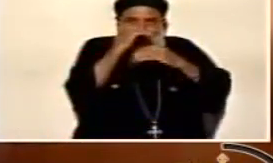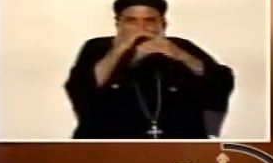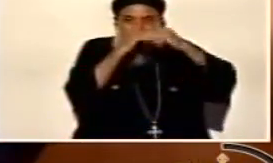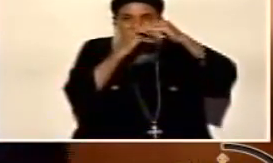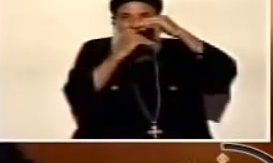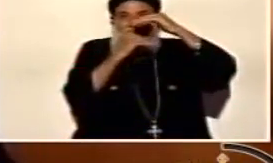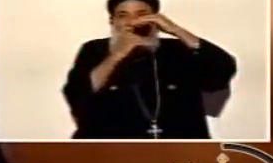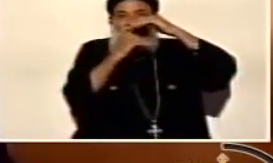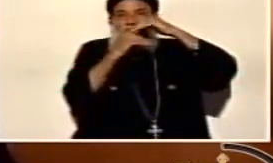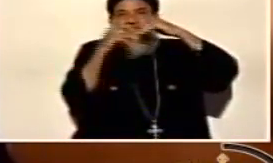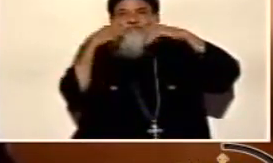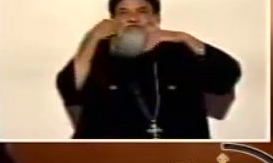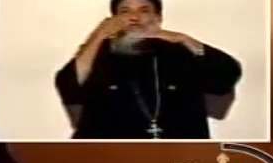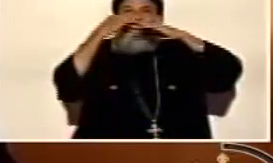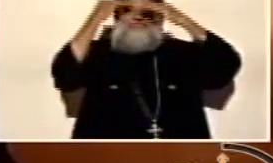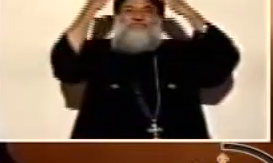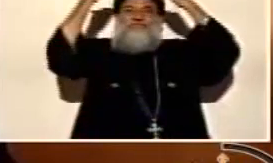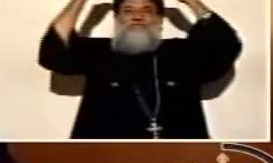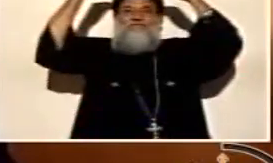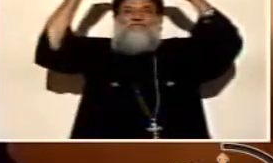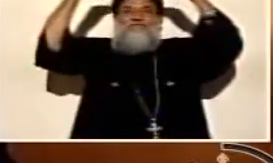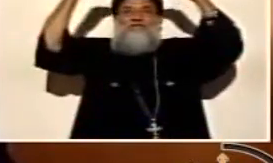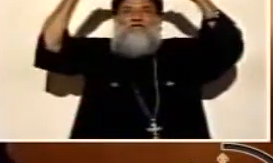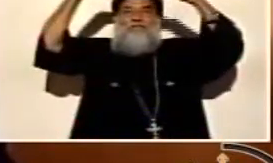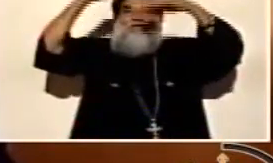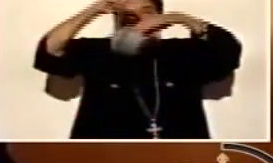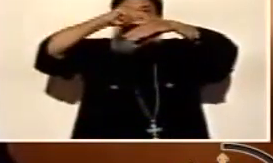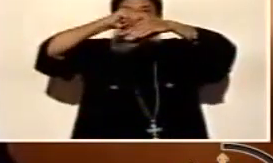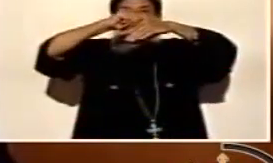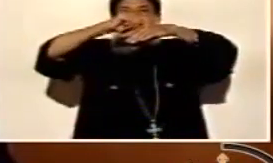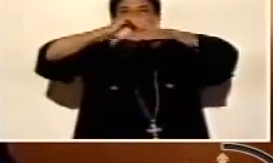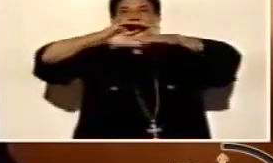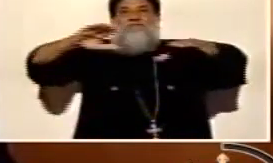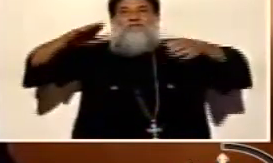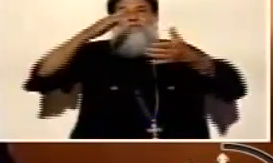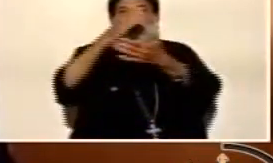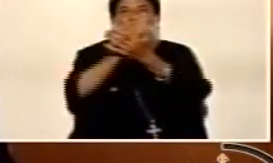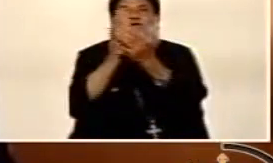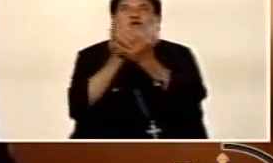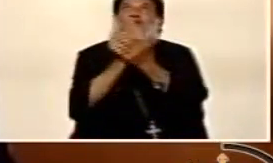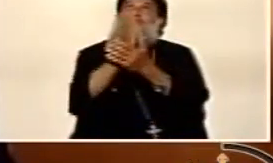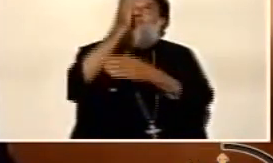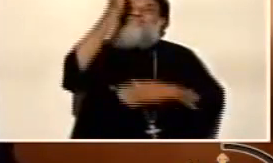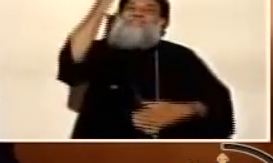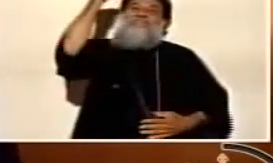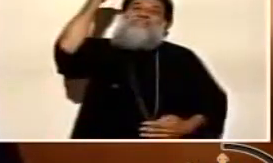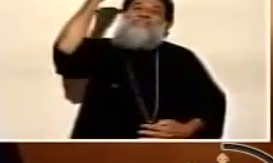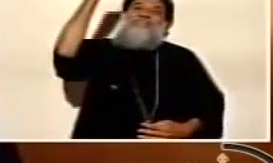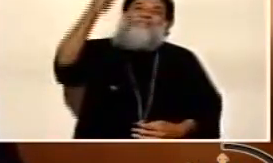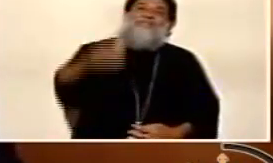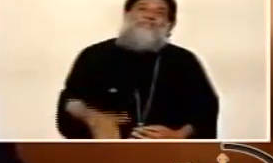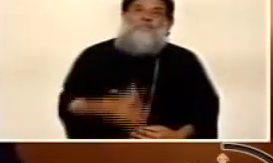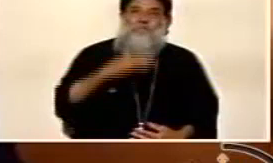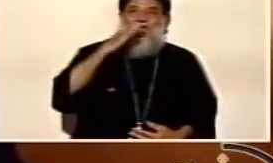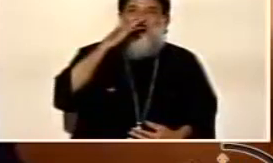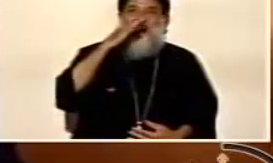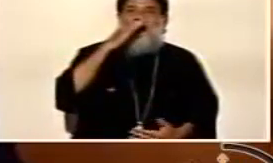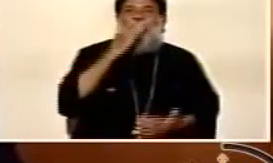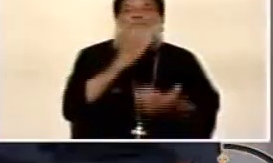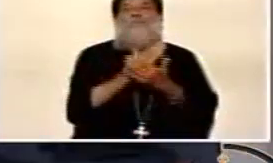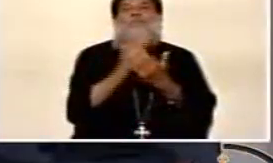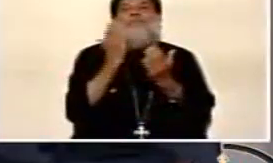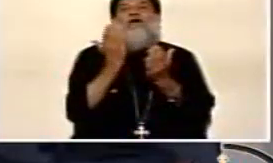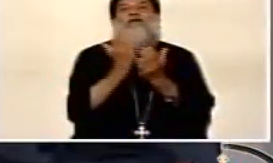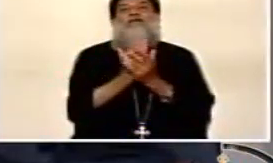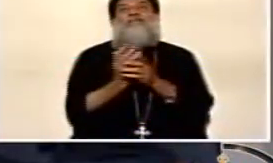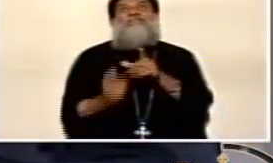والمكافأة السماوية، وهو خلاص الإنسان وميراثه الأبدي. هنا بيتكلم عن الميراث